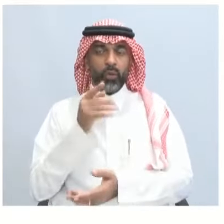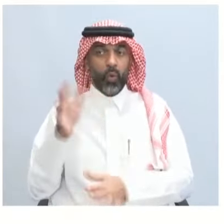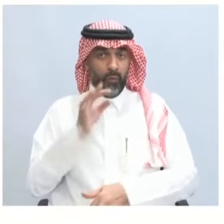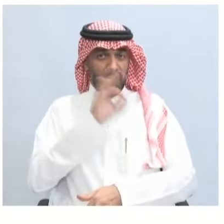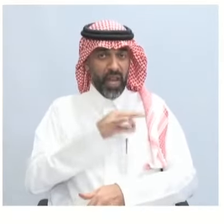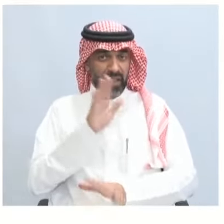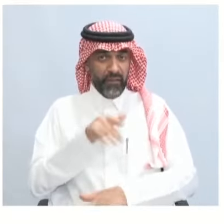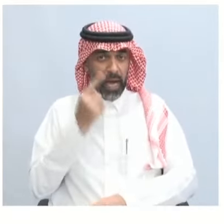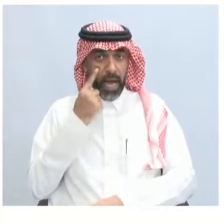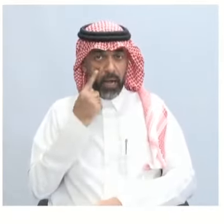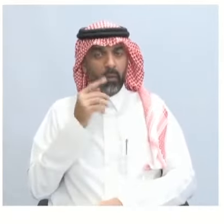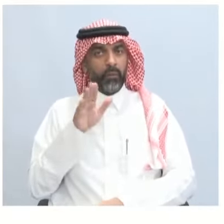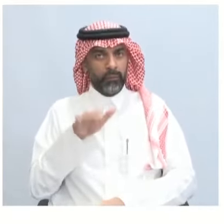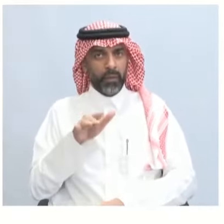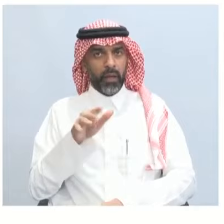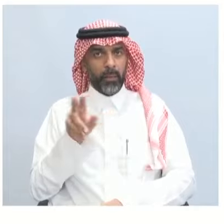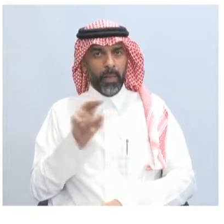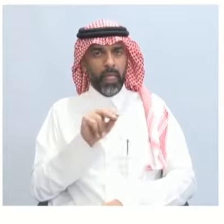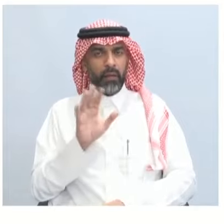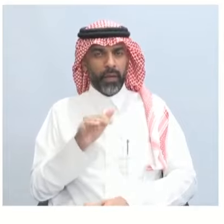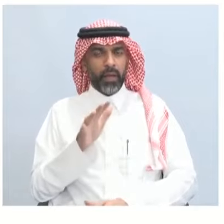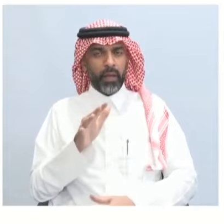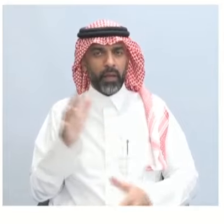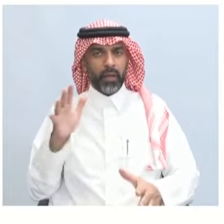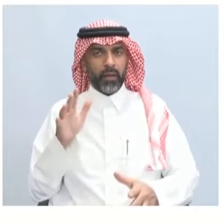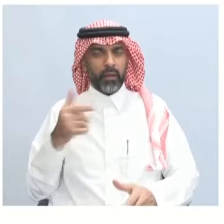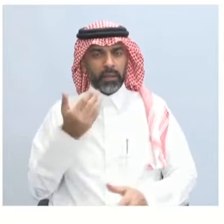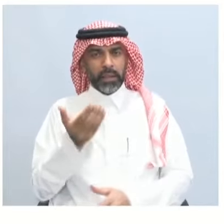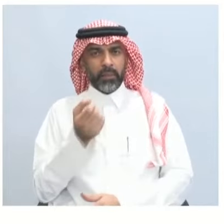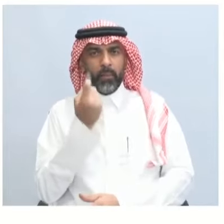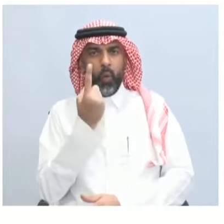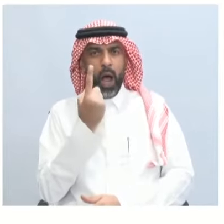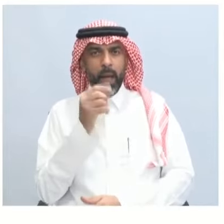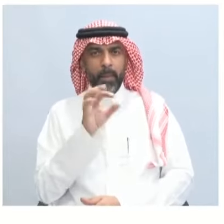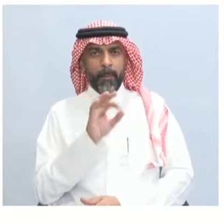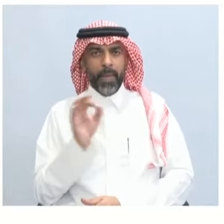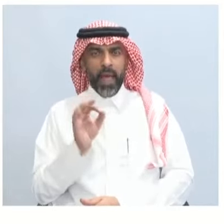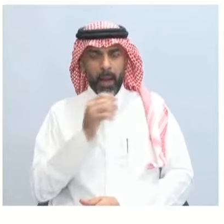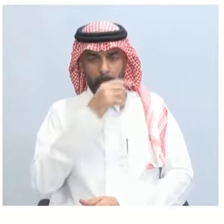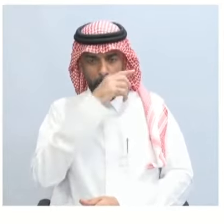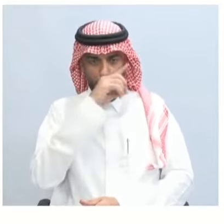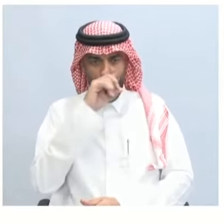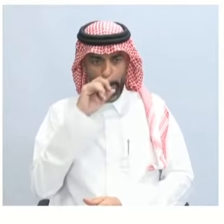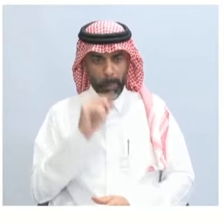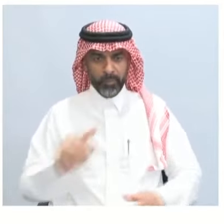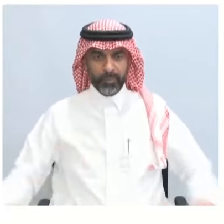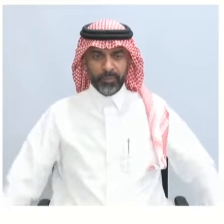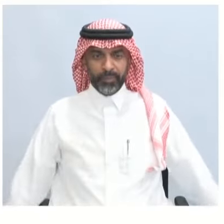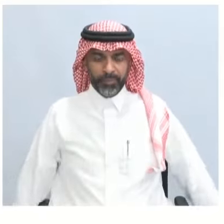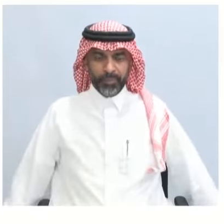اخذنا بعض الامثله نريد ان نذكر مثالا او اثرا على او خبرا على هذا